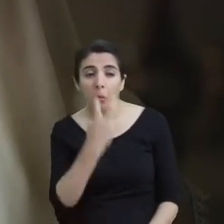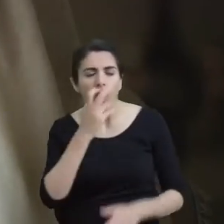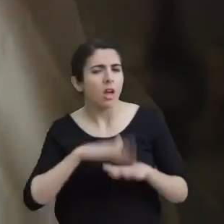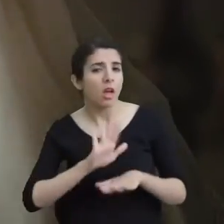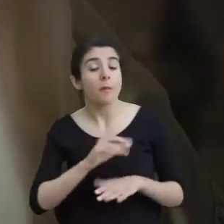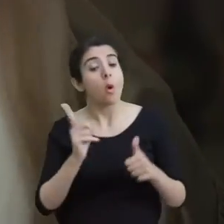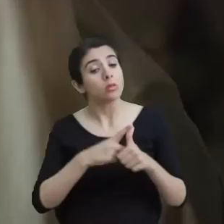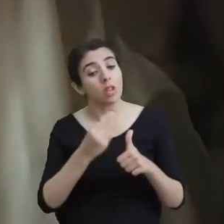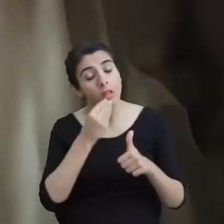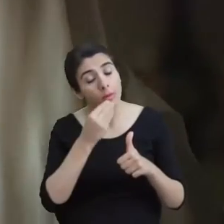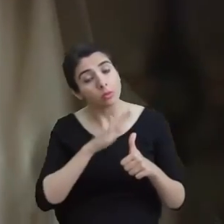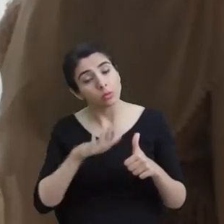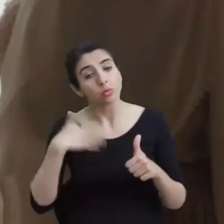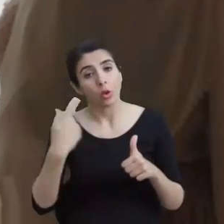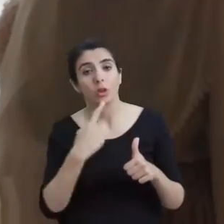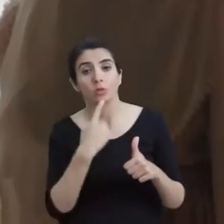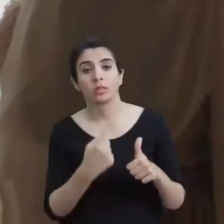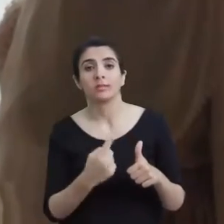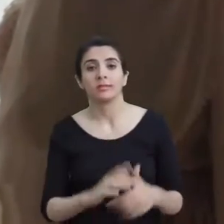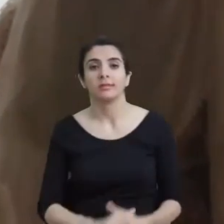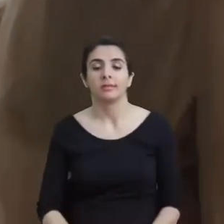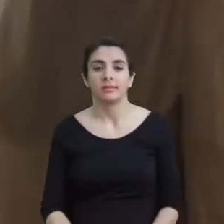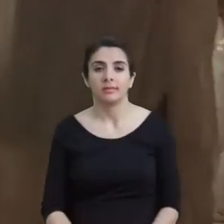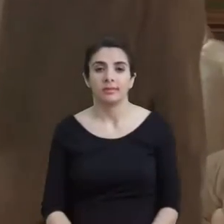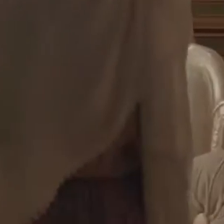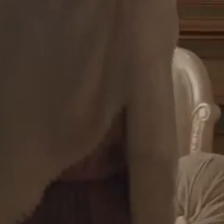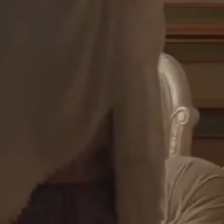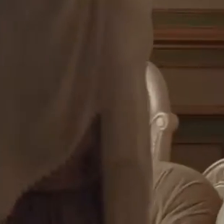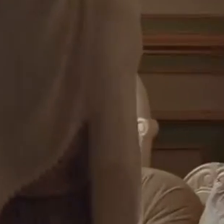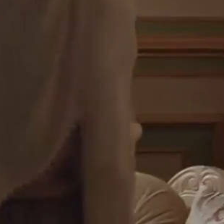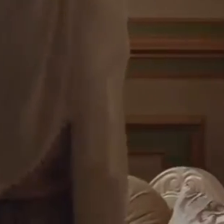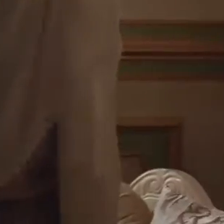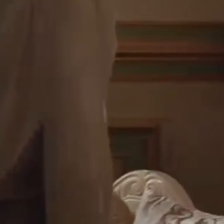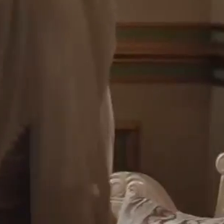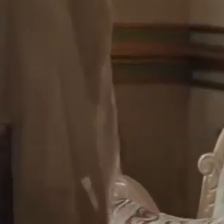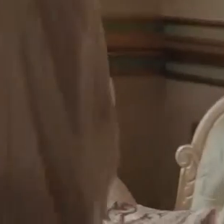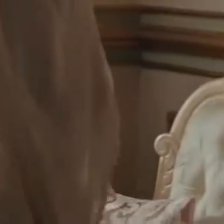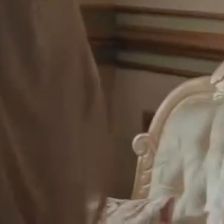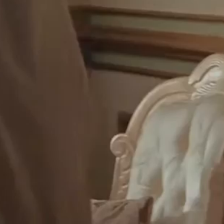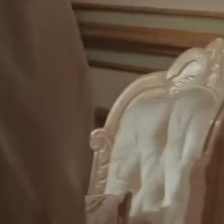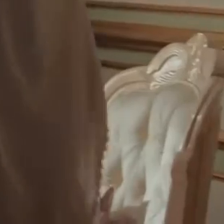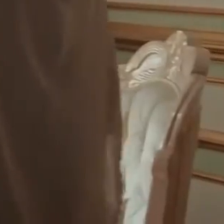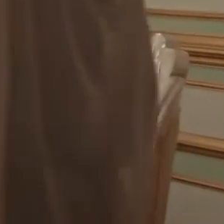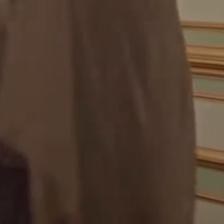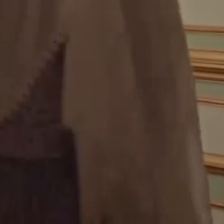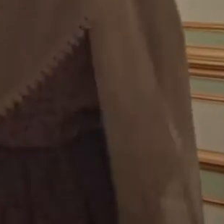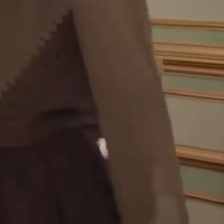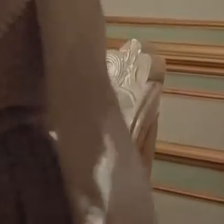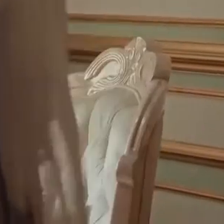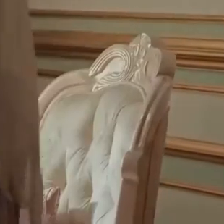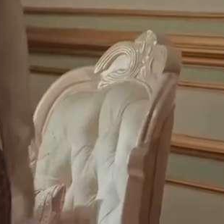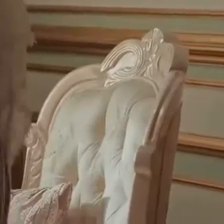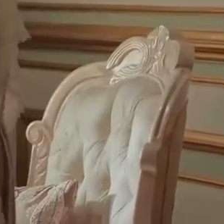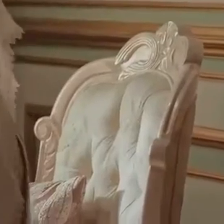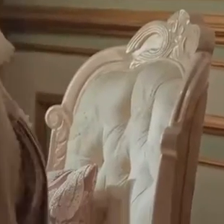Hiç öyle bakma. Önce yemek. Lara tamam diye neşelenip uzun eteklerini toplayarak sehpadaki yemek tepsisine yürüdü. Dadıya bir